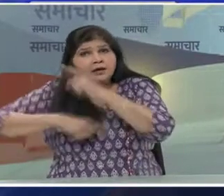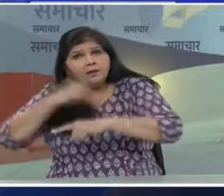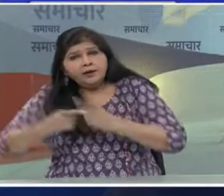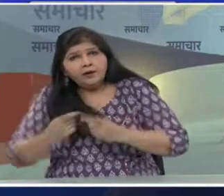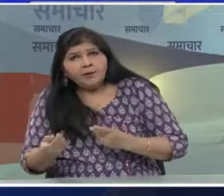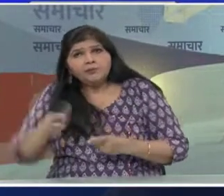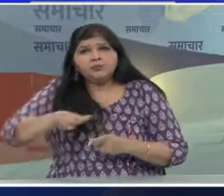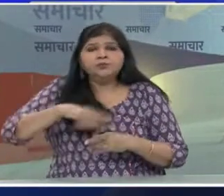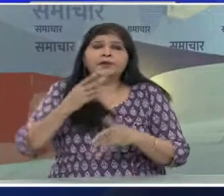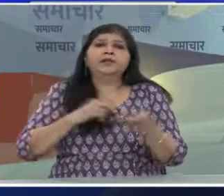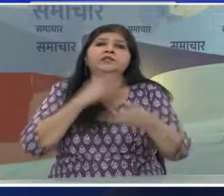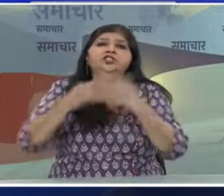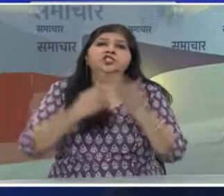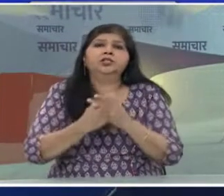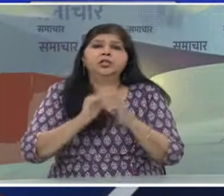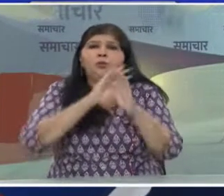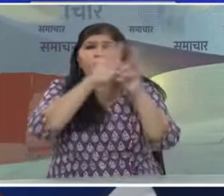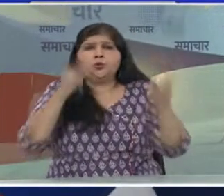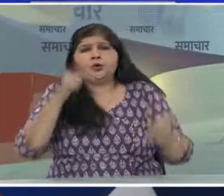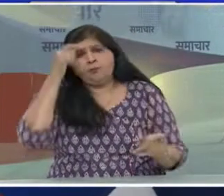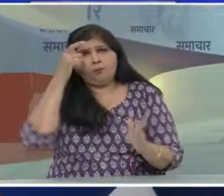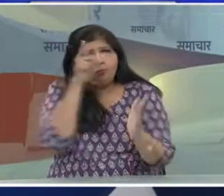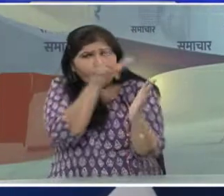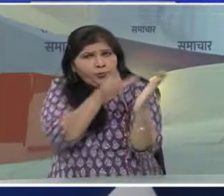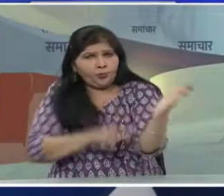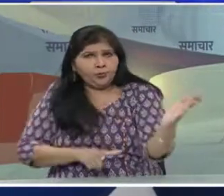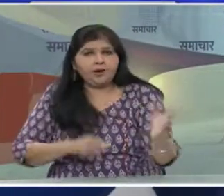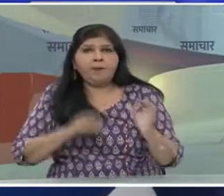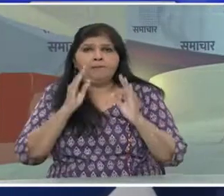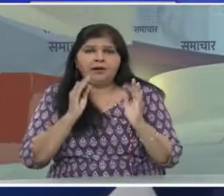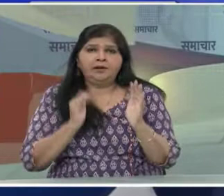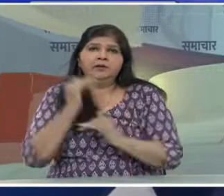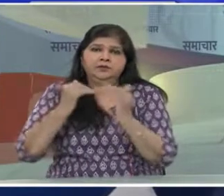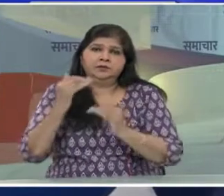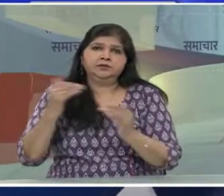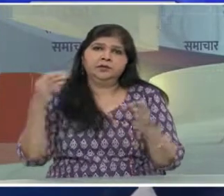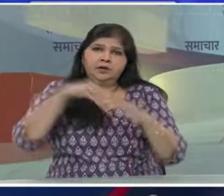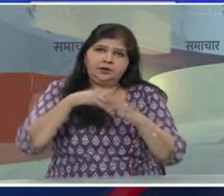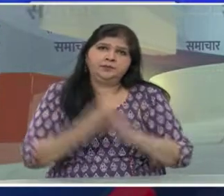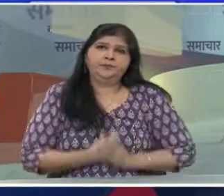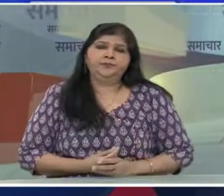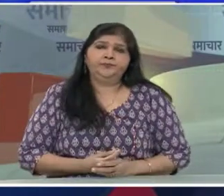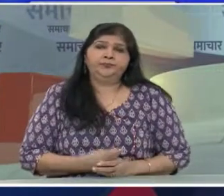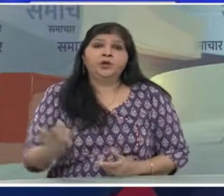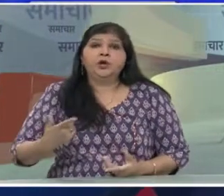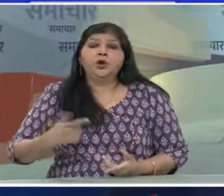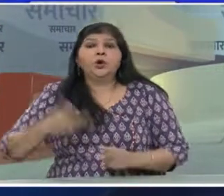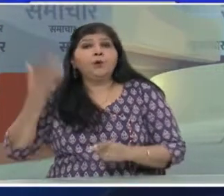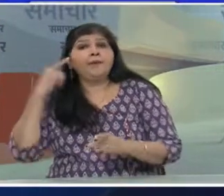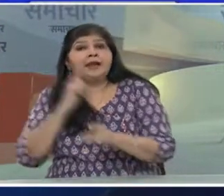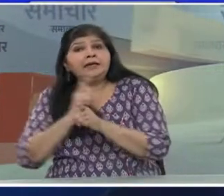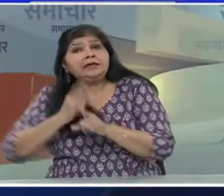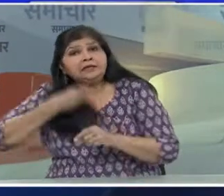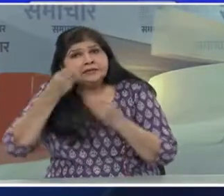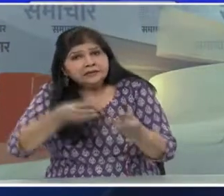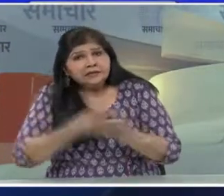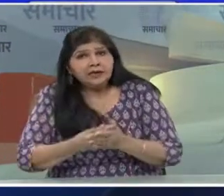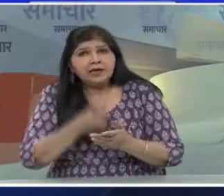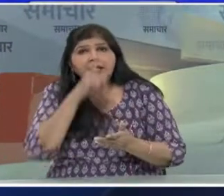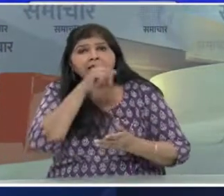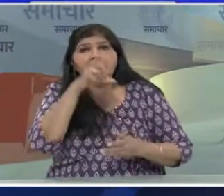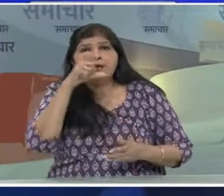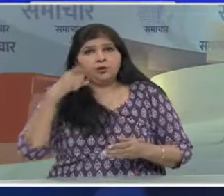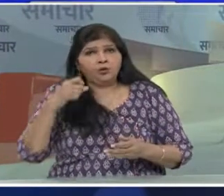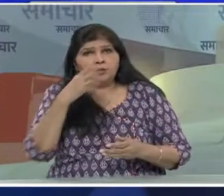करके इस पूरी योजना में सुधार लाया गया है, और कुल मिलाकर प्रशिक्षित जो हमने पहले किए थे